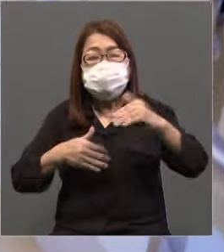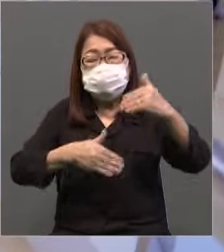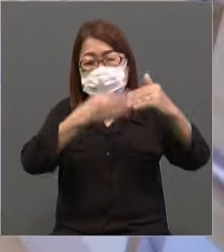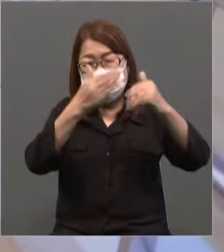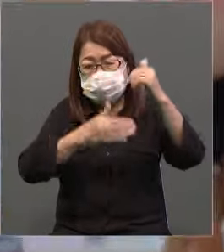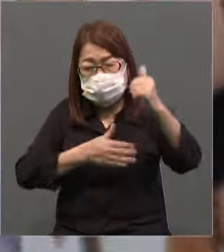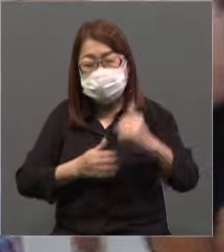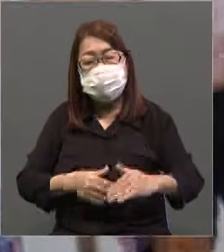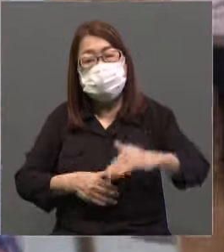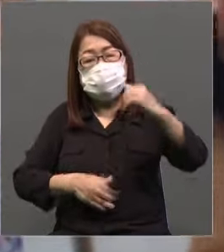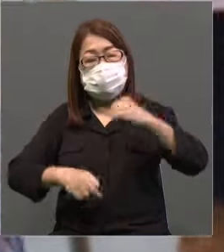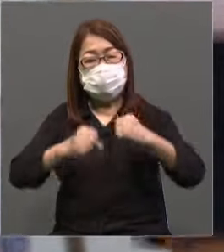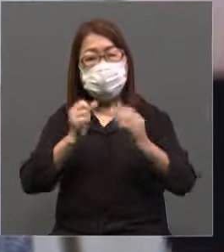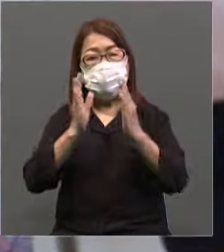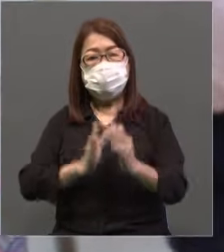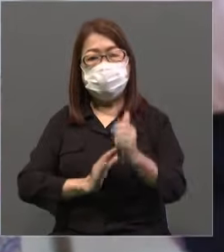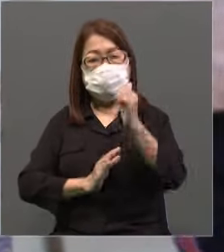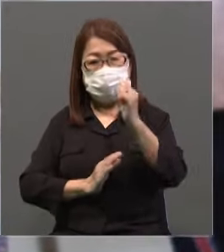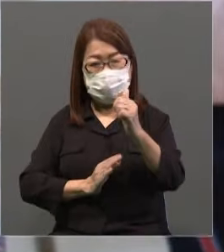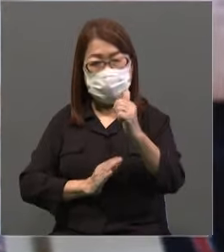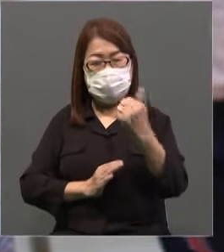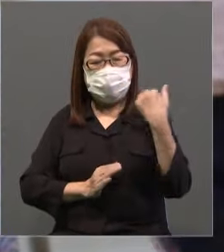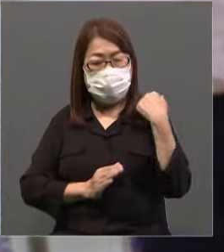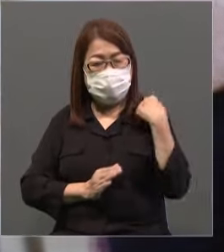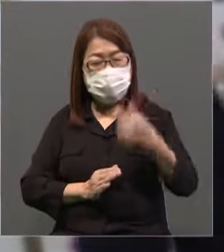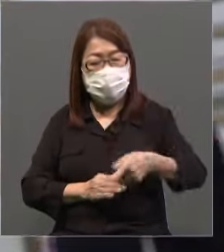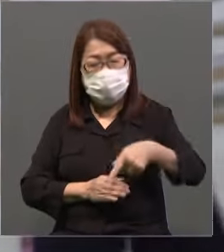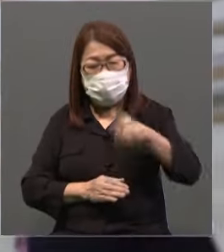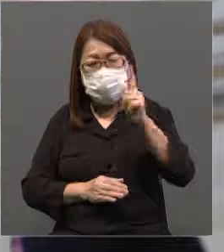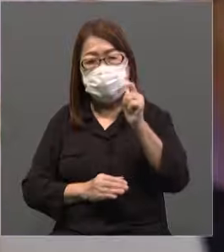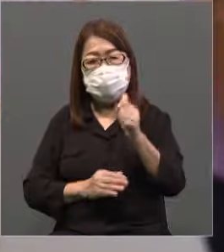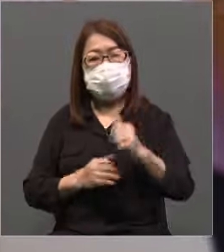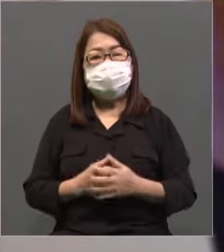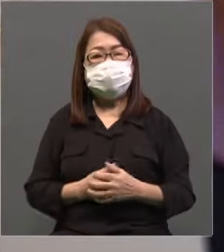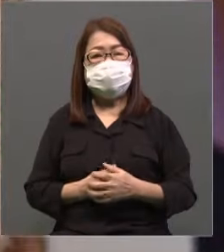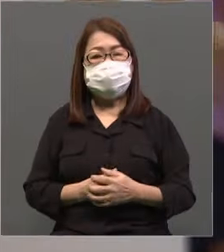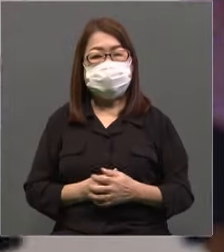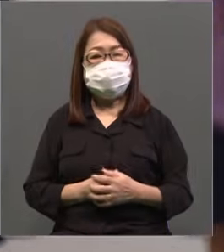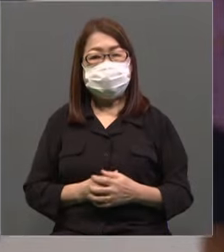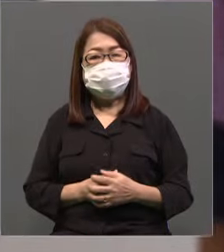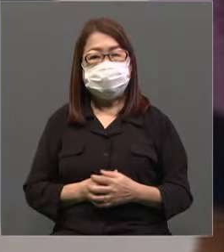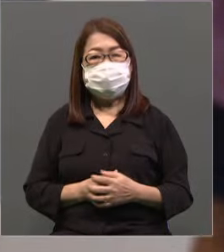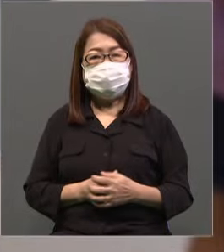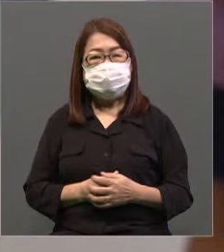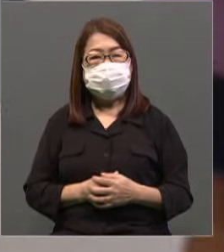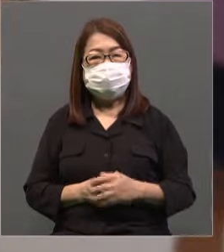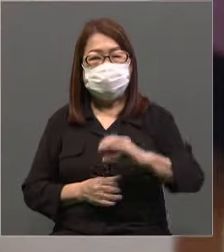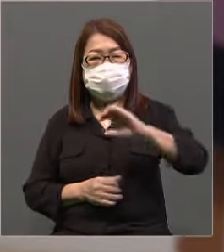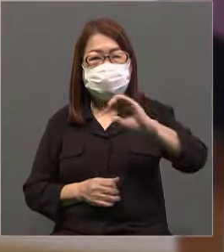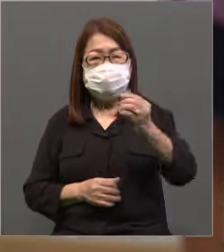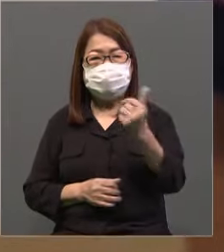ติบโตเป็นเยาวชนที่ดีเป็นคนที่มีคุณภาพของสังคมต่อไปสุริยานกแก้วถ่ายภา